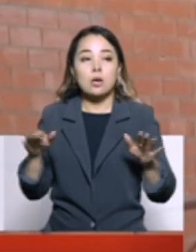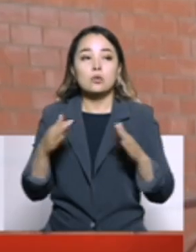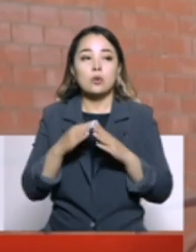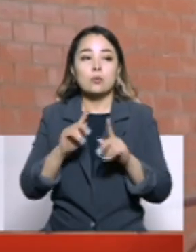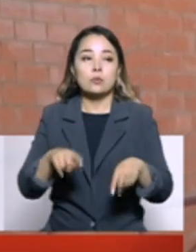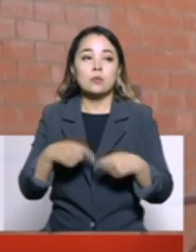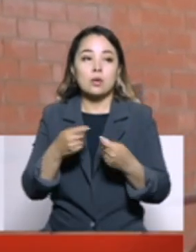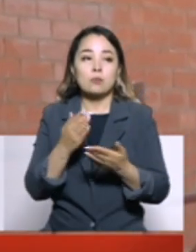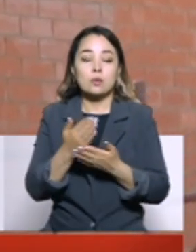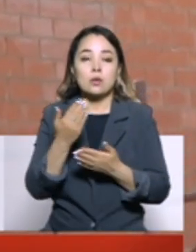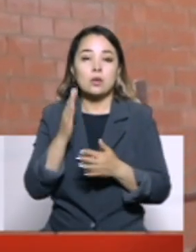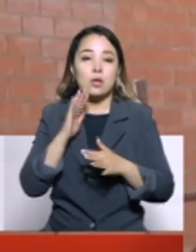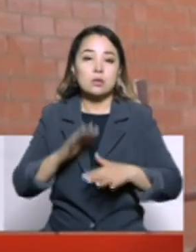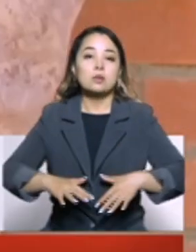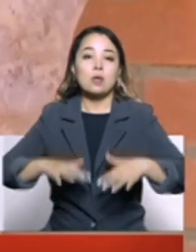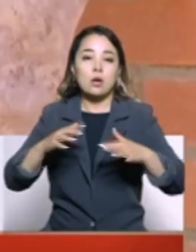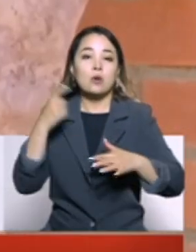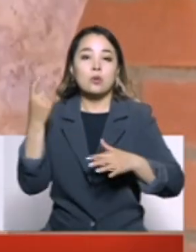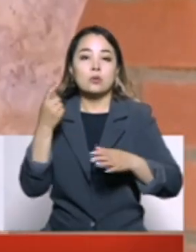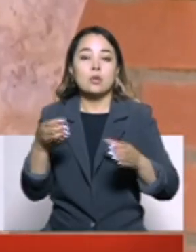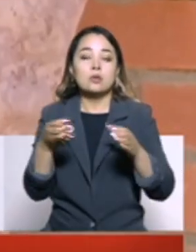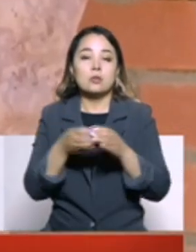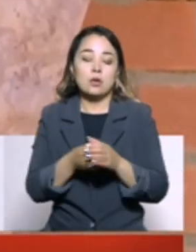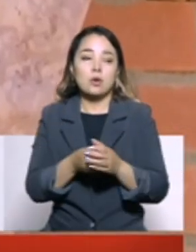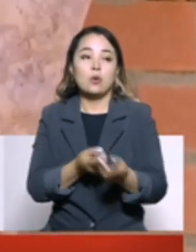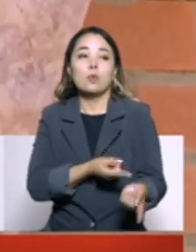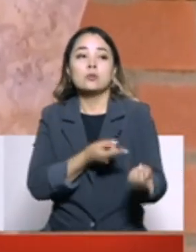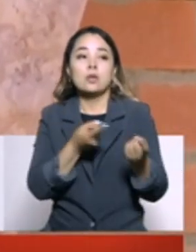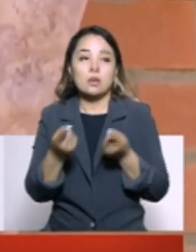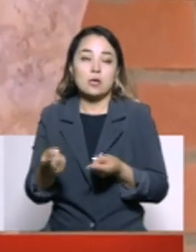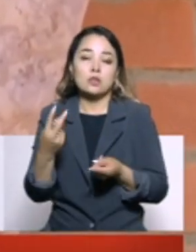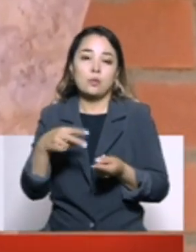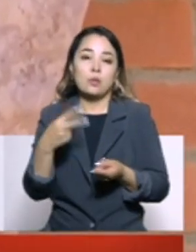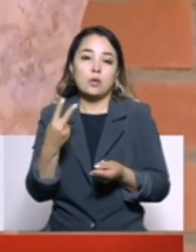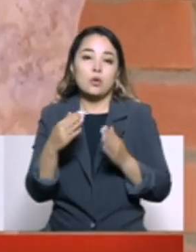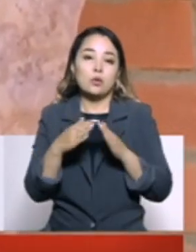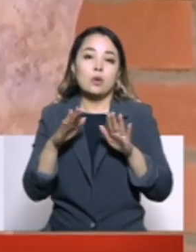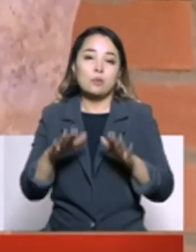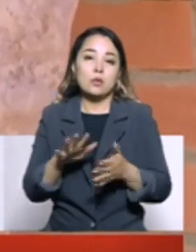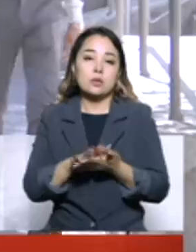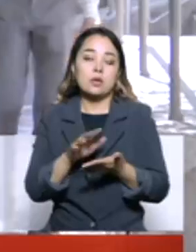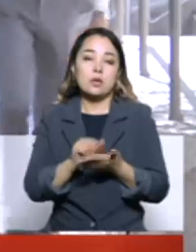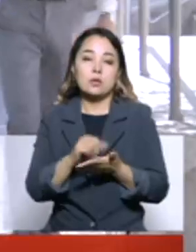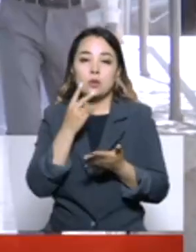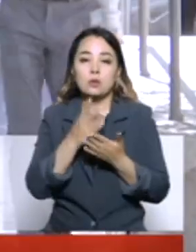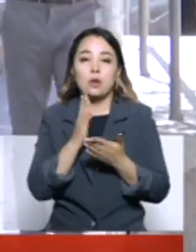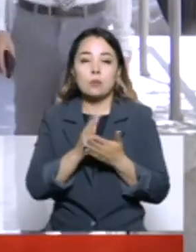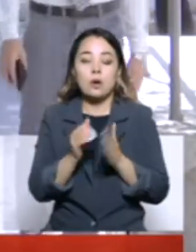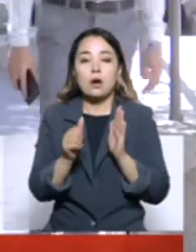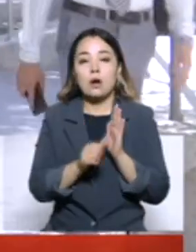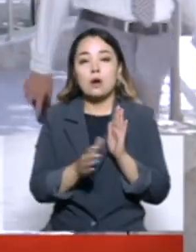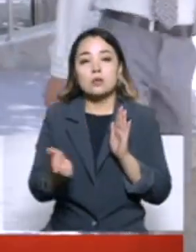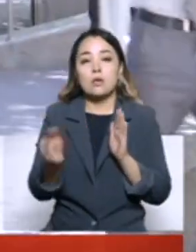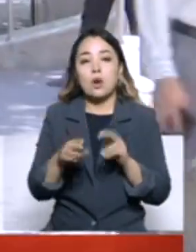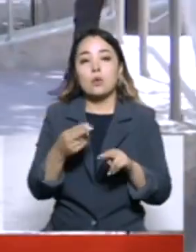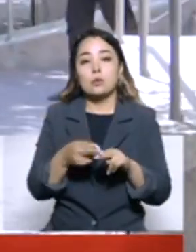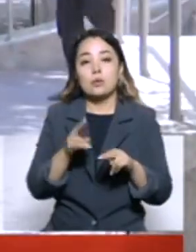берілді. Мұның сыртында тасқыннан шаруа қожалықтары қоныстарындағы 22 үйге зақым келген. Сол алтауына